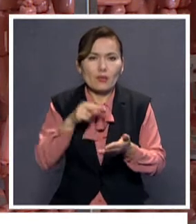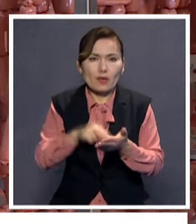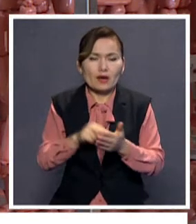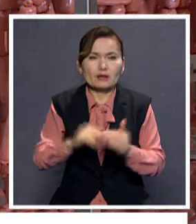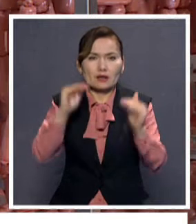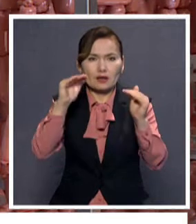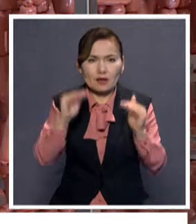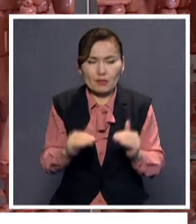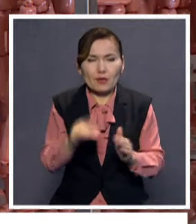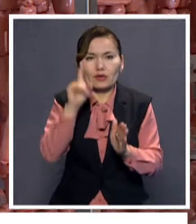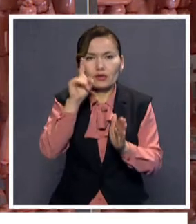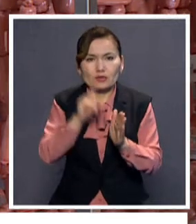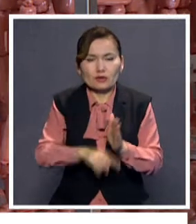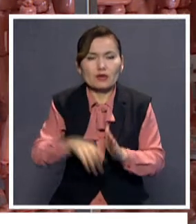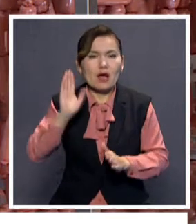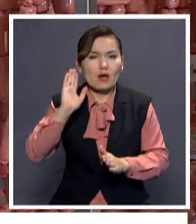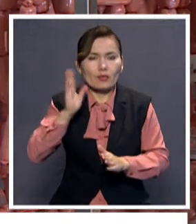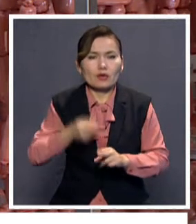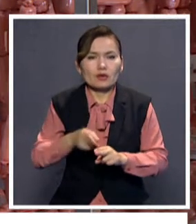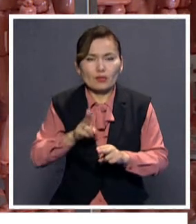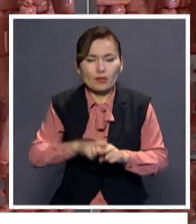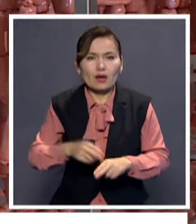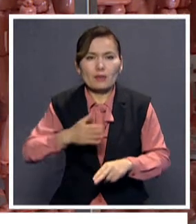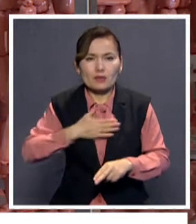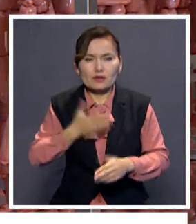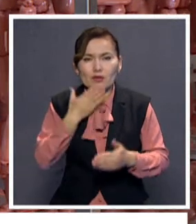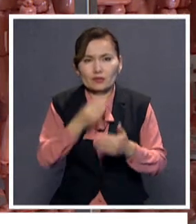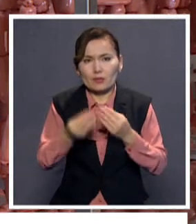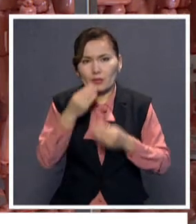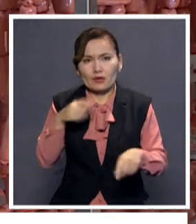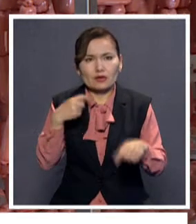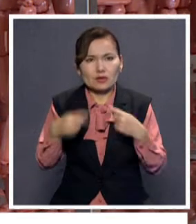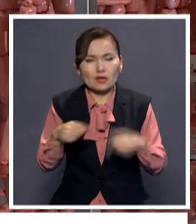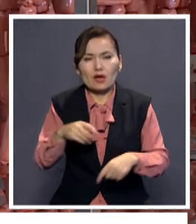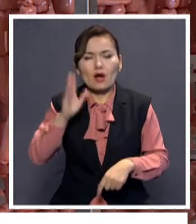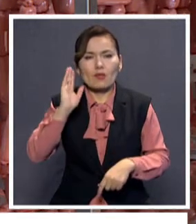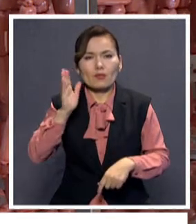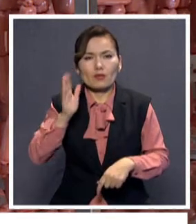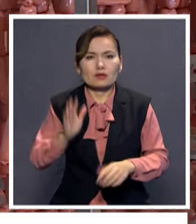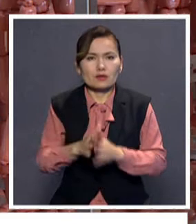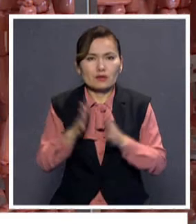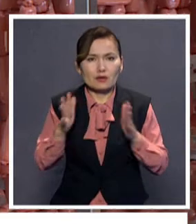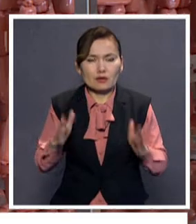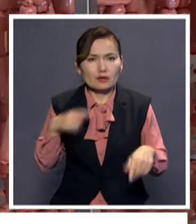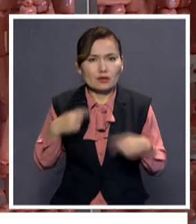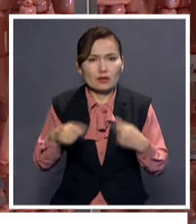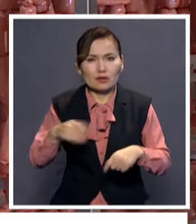бағасы арқылы бәсекеге қабілетті бола аламыз. Сондықтан